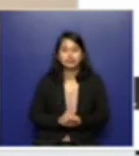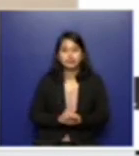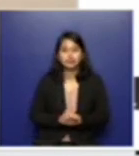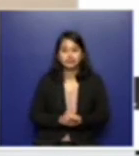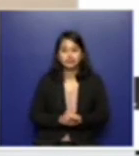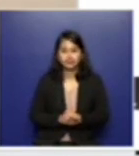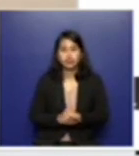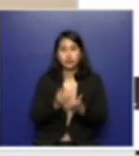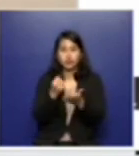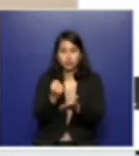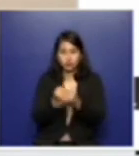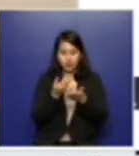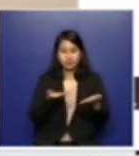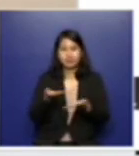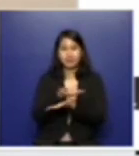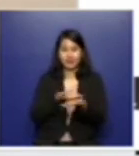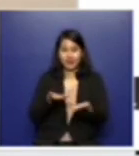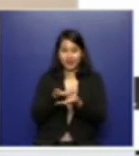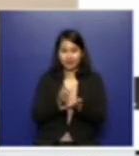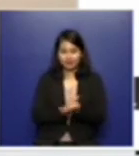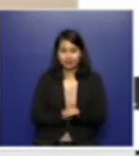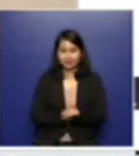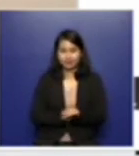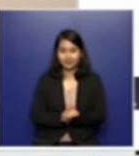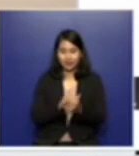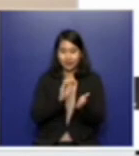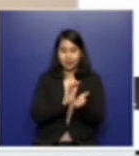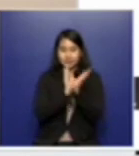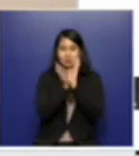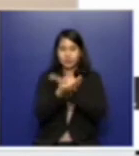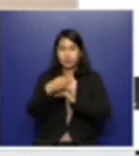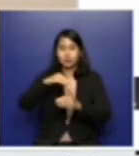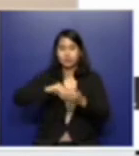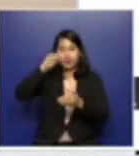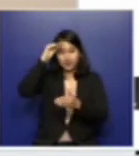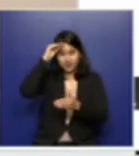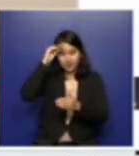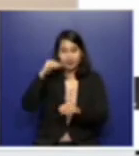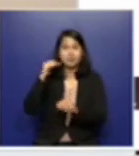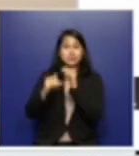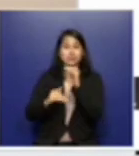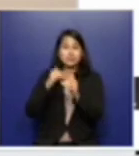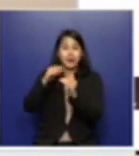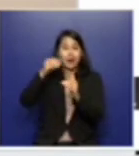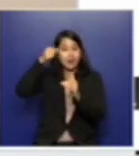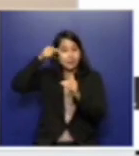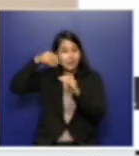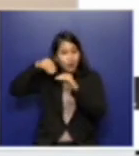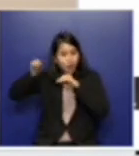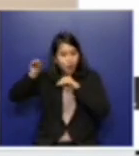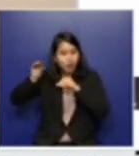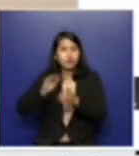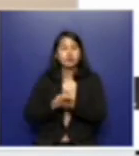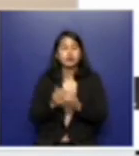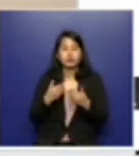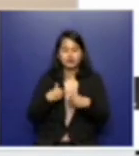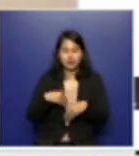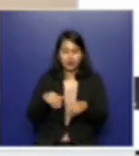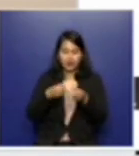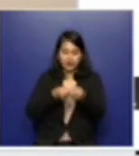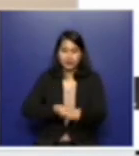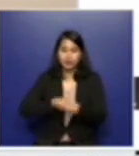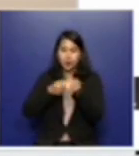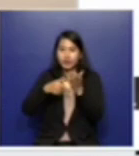ได้โปรดพิจารณาด้วยครับปฏิรูปการศึกษาพัฒนาชนบทปลดหนี้เกษตรกรมี